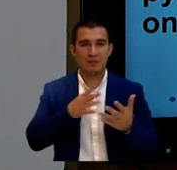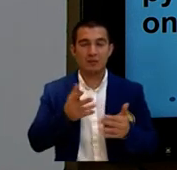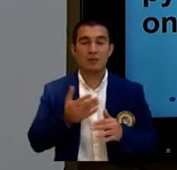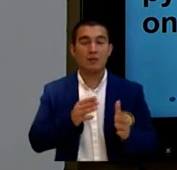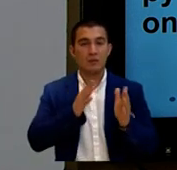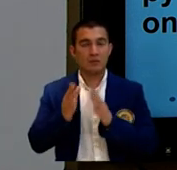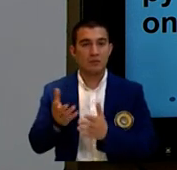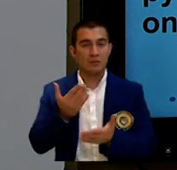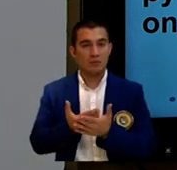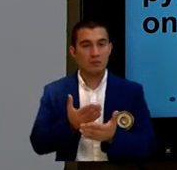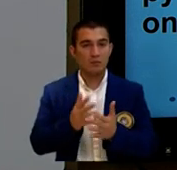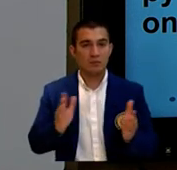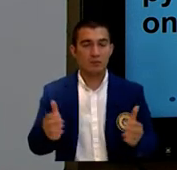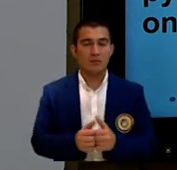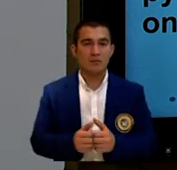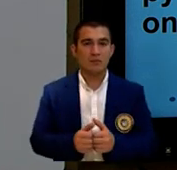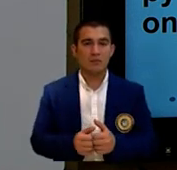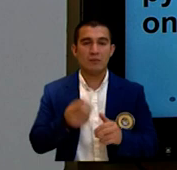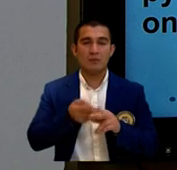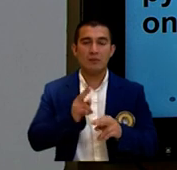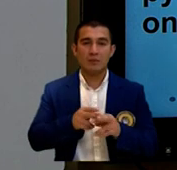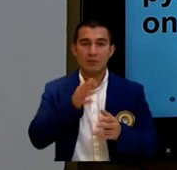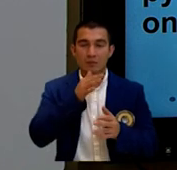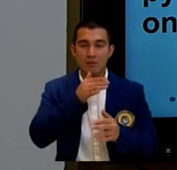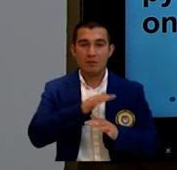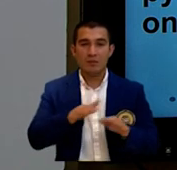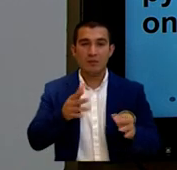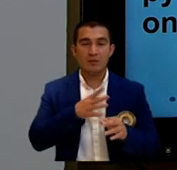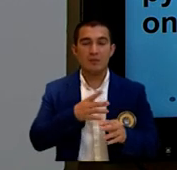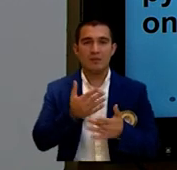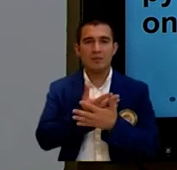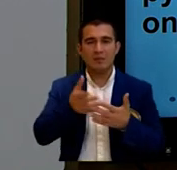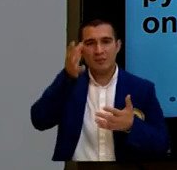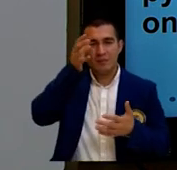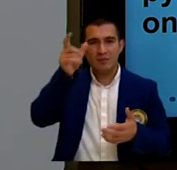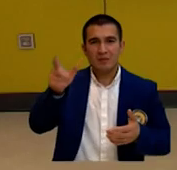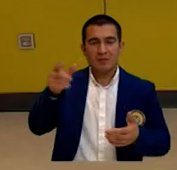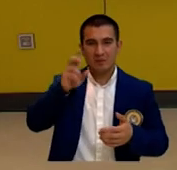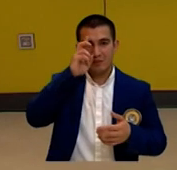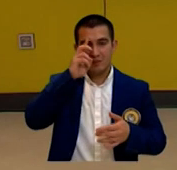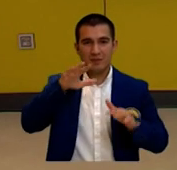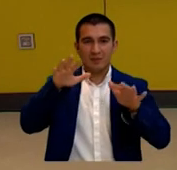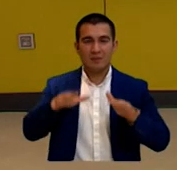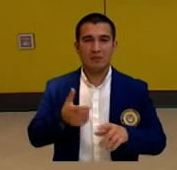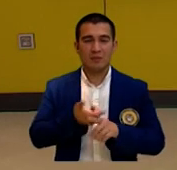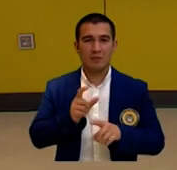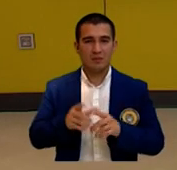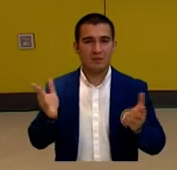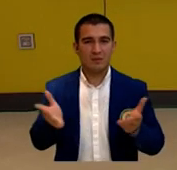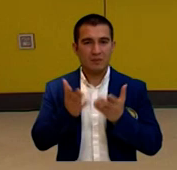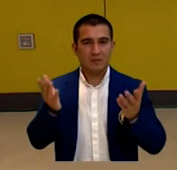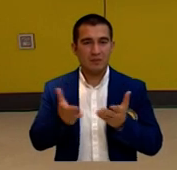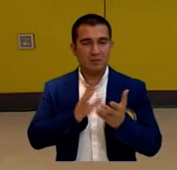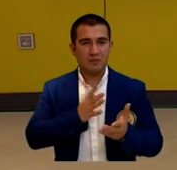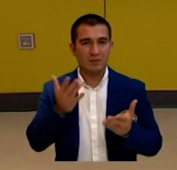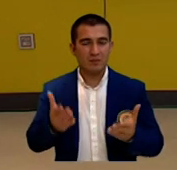Ammo o'quvchilar o'sha davrda bu ziyolilarning davlat tomonidan